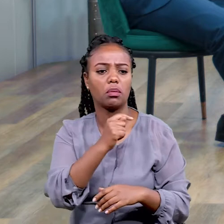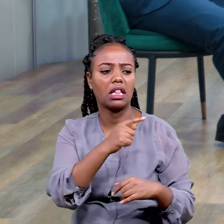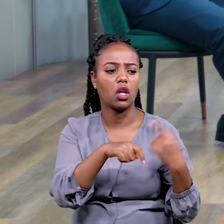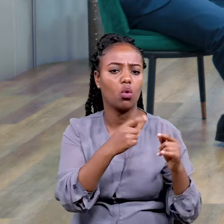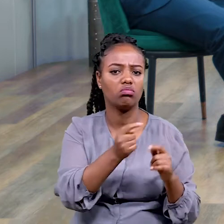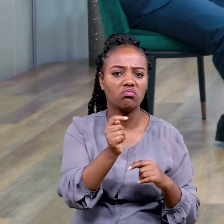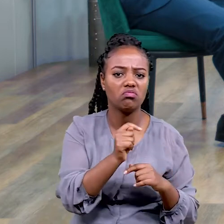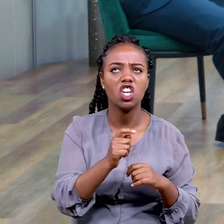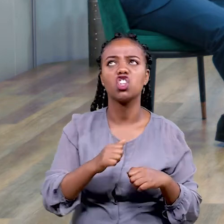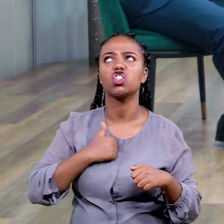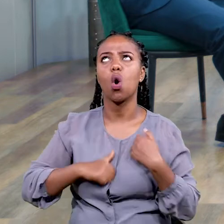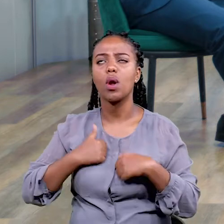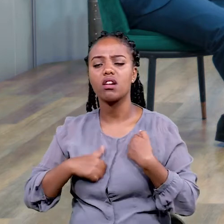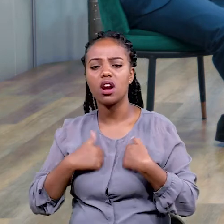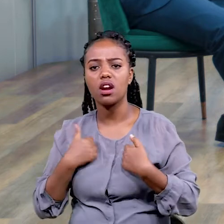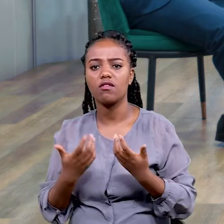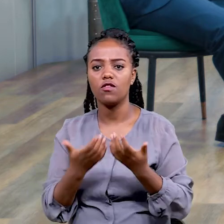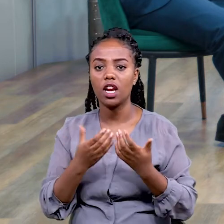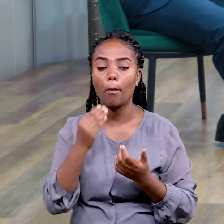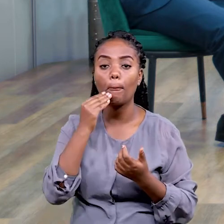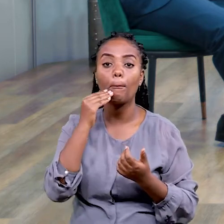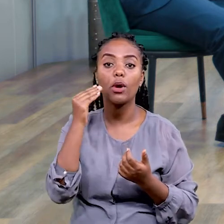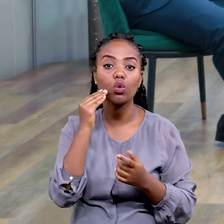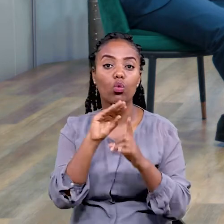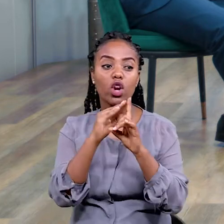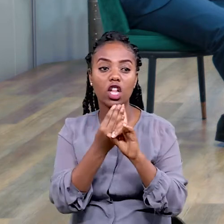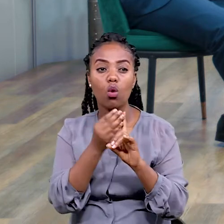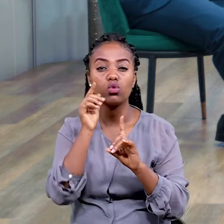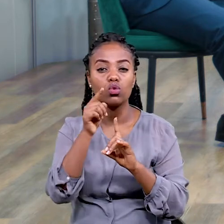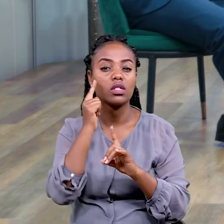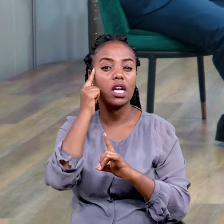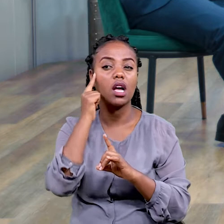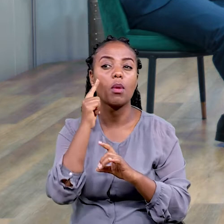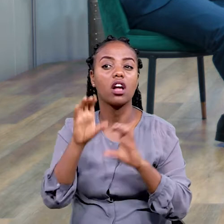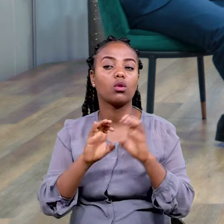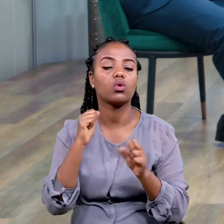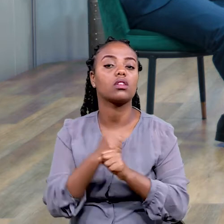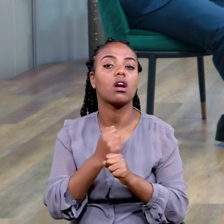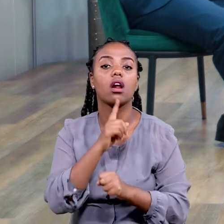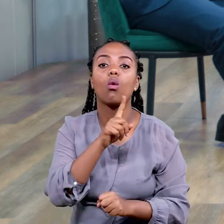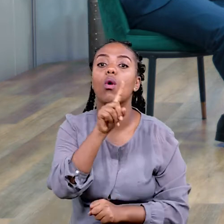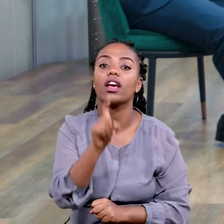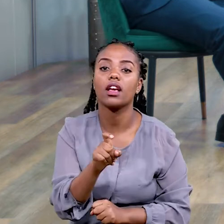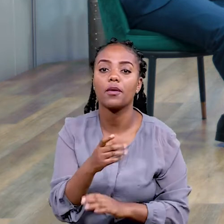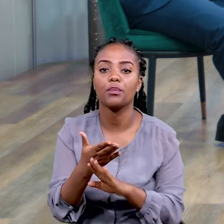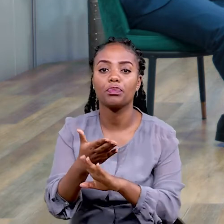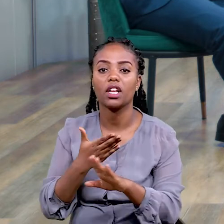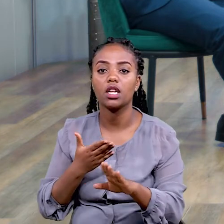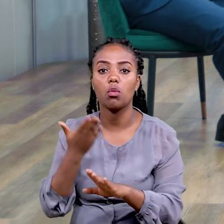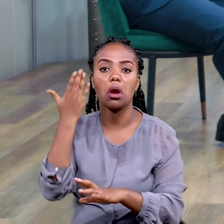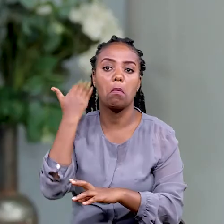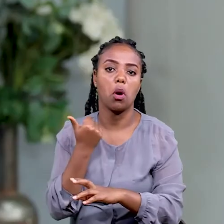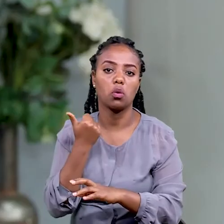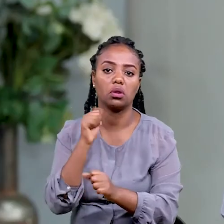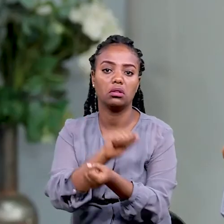ሄዶ ለመጸዳዳት ሻወር ለመውሰድ ቤቶቹ በዚህ ያንን ታሳቢ አድርጎ የተሰሩ ናቸው ወይ? ቀድሞ የነበሩ